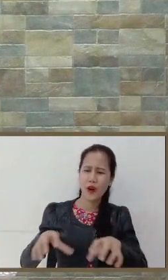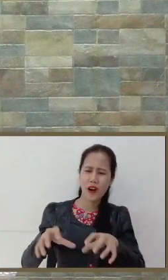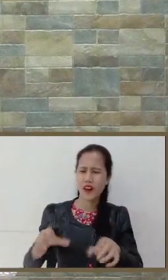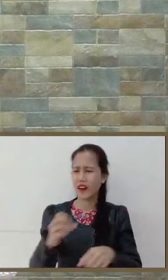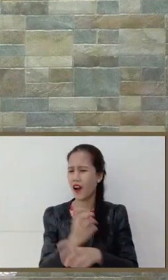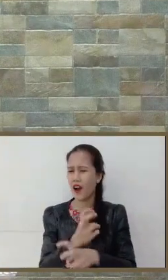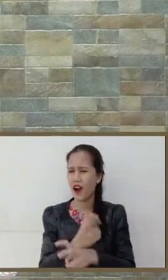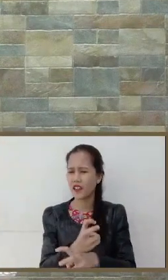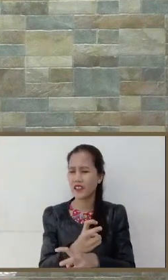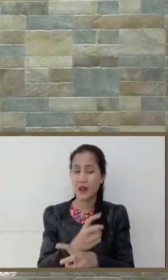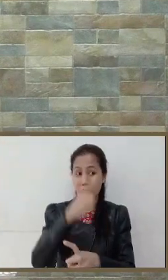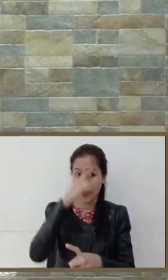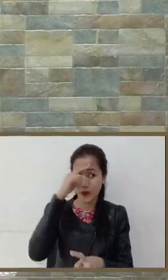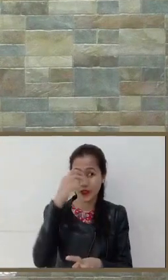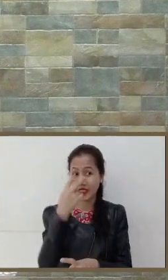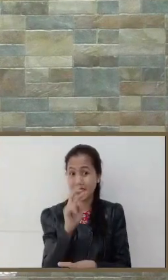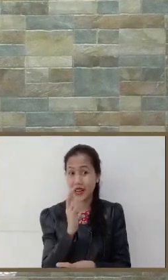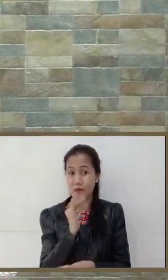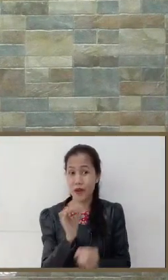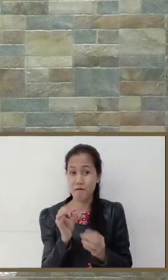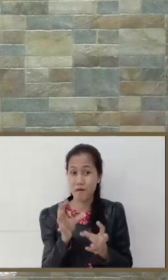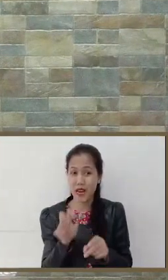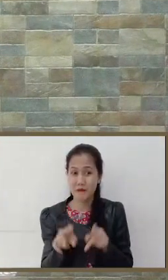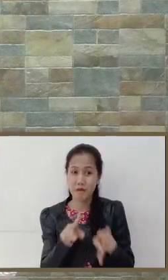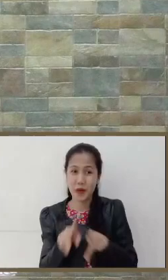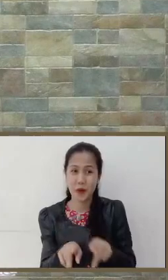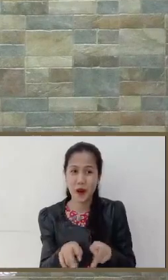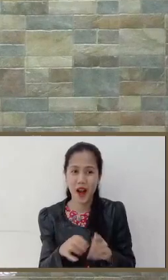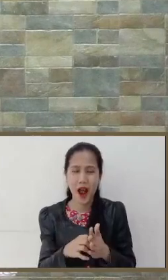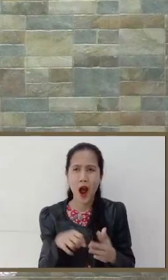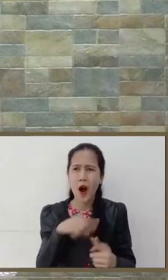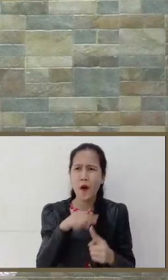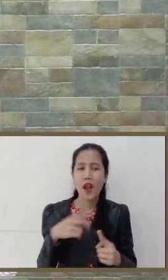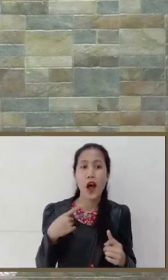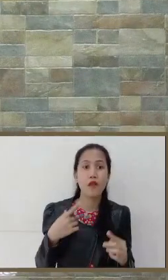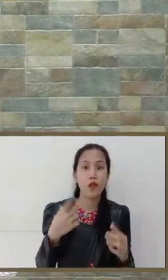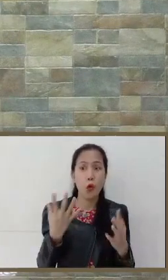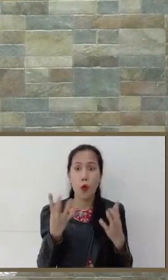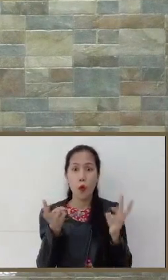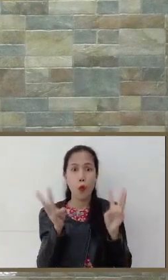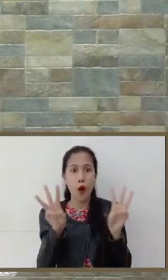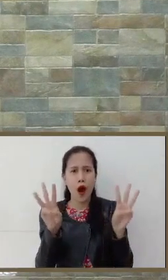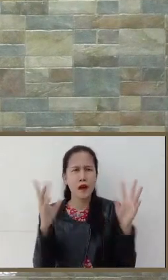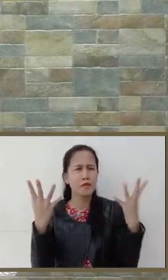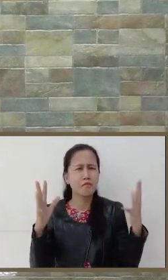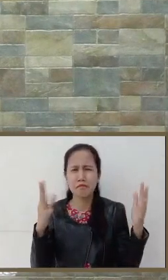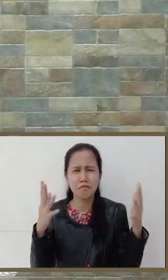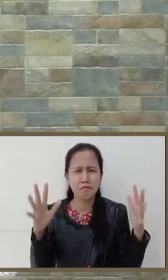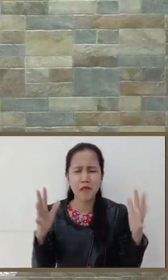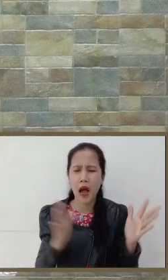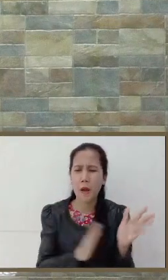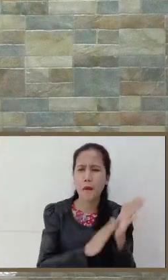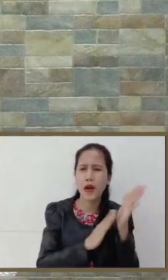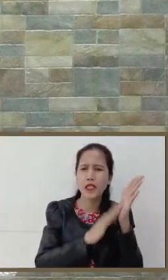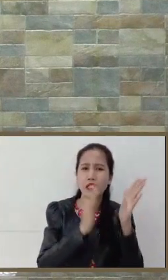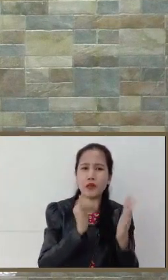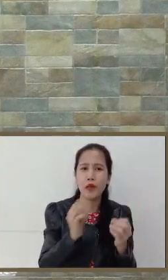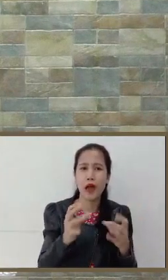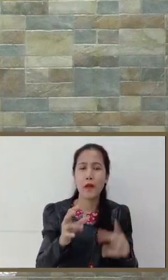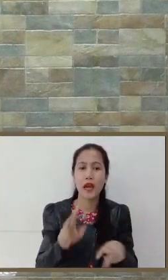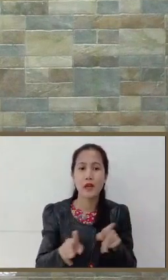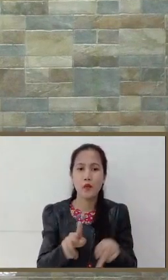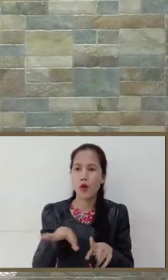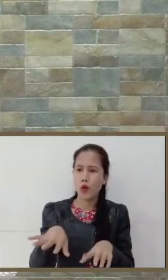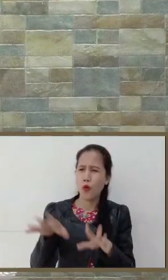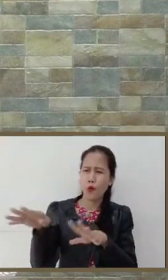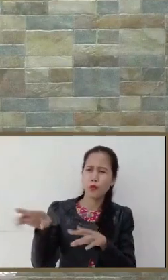na. Mga kapatid, masigasig tayo pag merong pumapalakpak pa sa atin. Masigasig po tayo pag merong pang, amen, ang galing mo